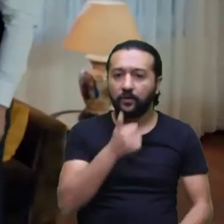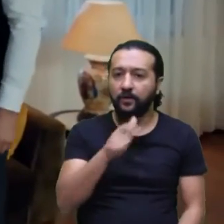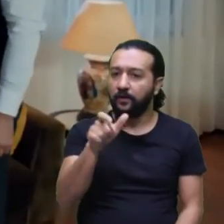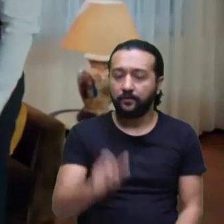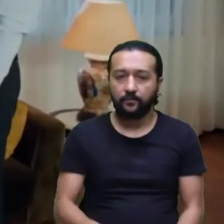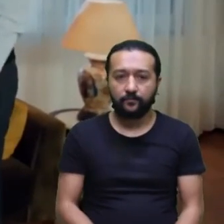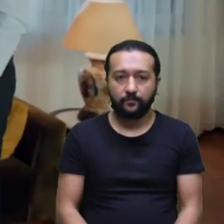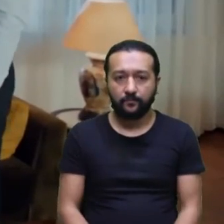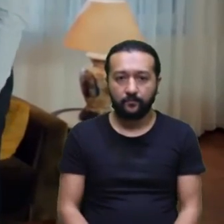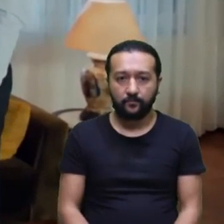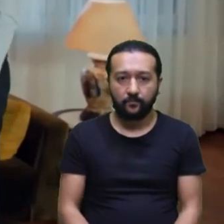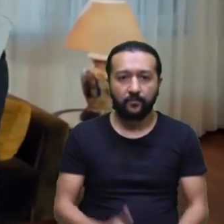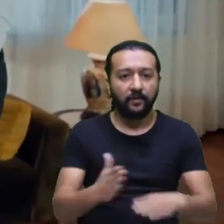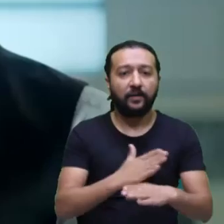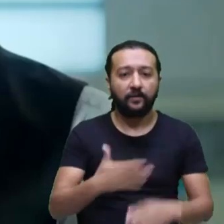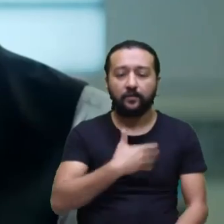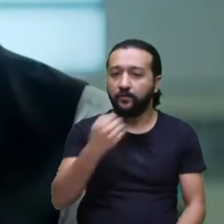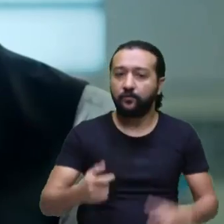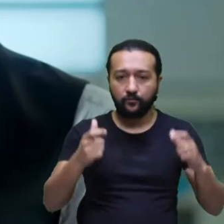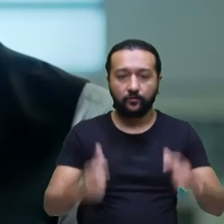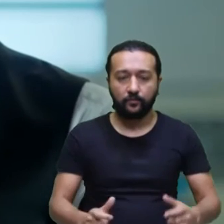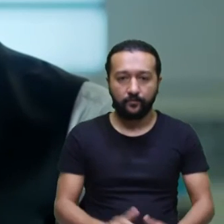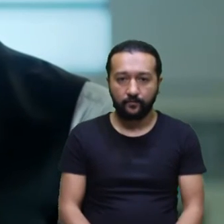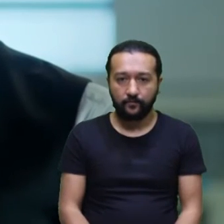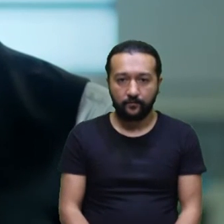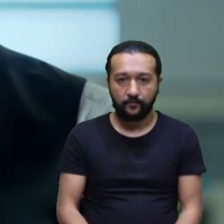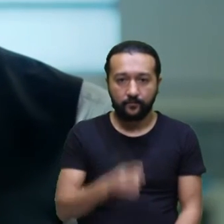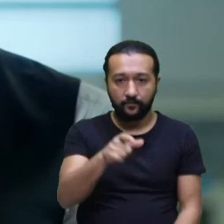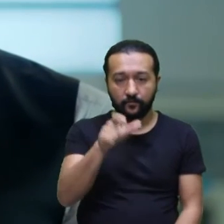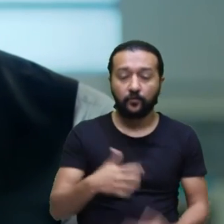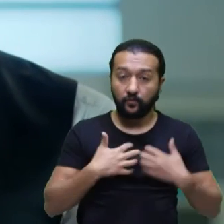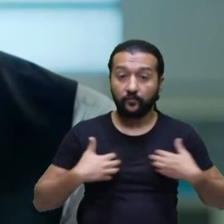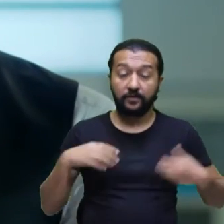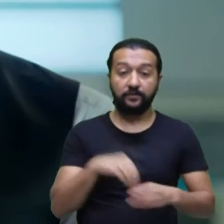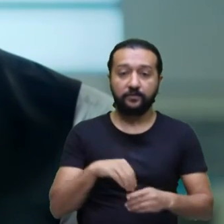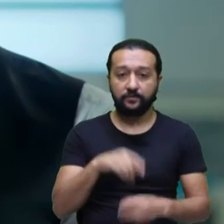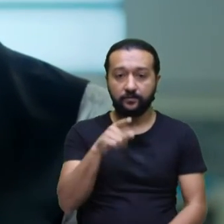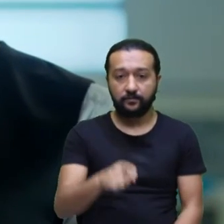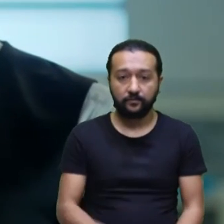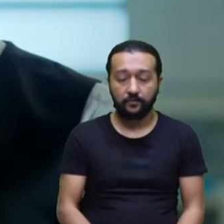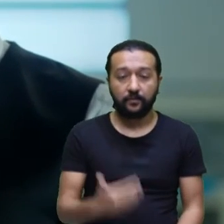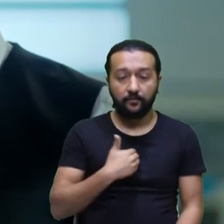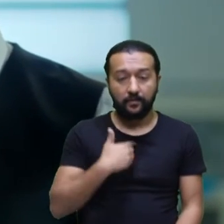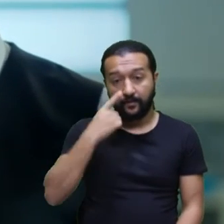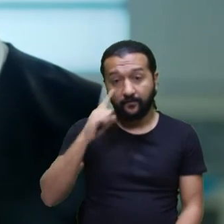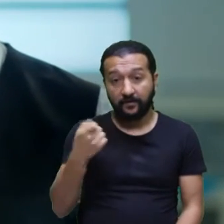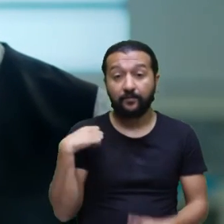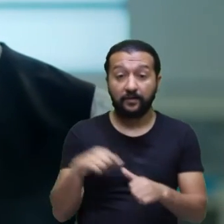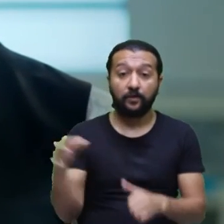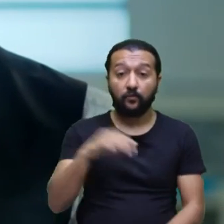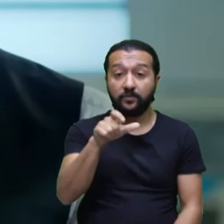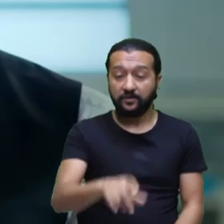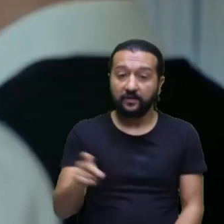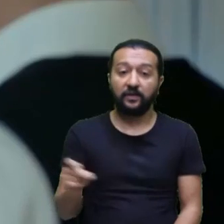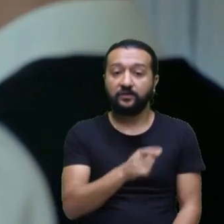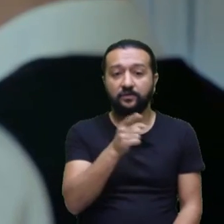oluyor delikanlı? Neden getirdin beni buraya? Sizin güvenliğiniz için. Ben fark edip geri